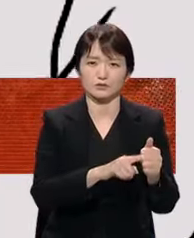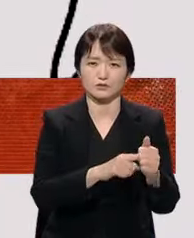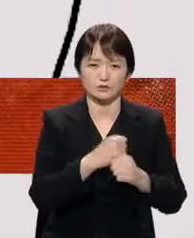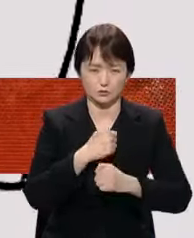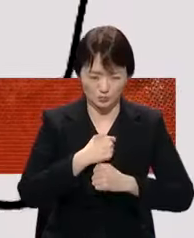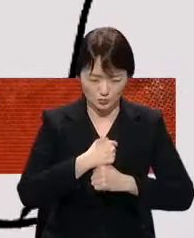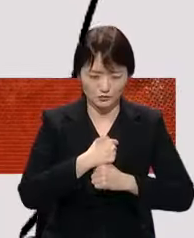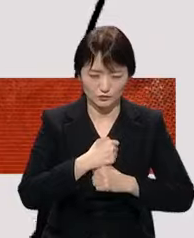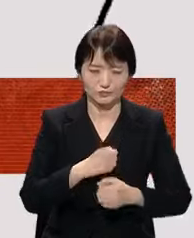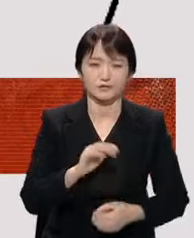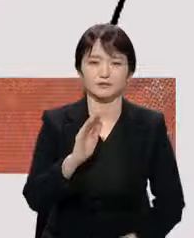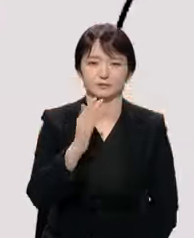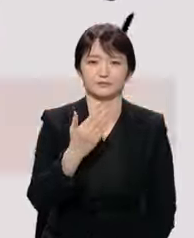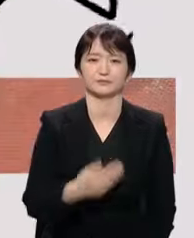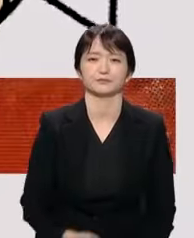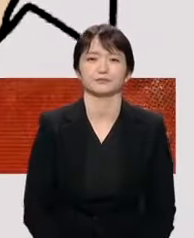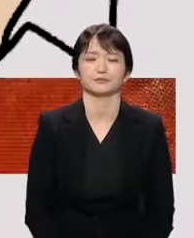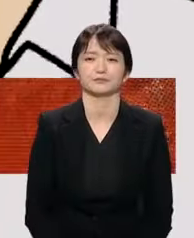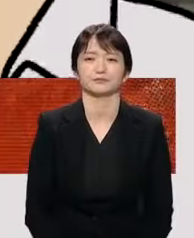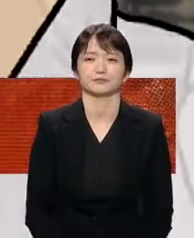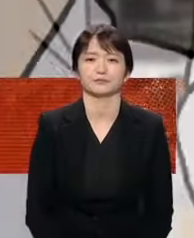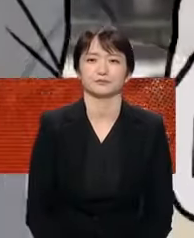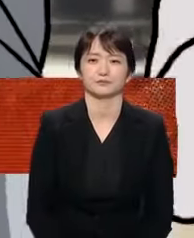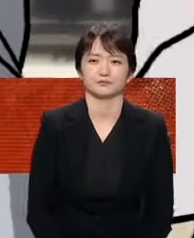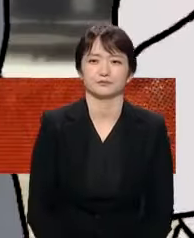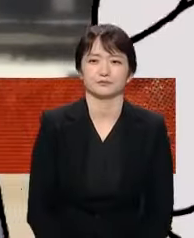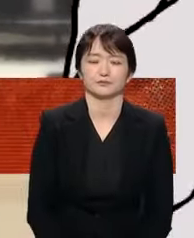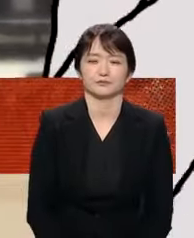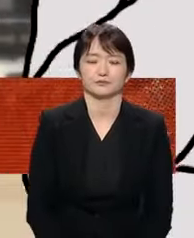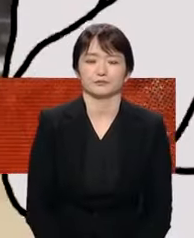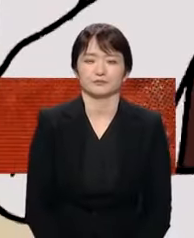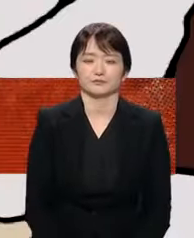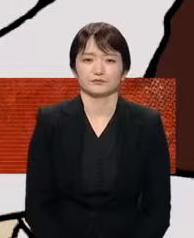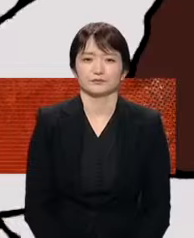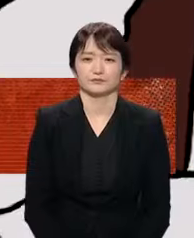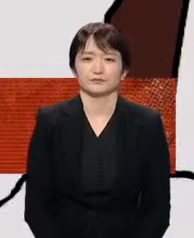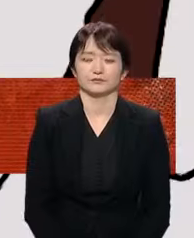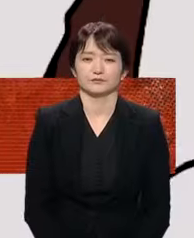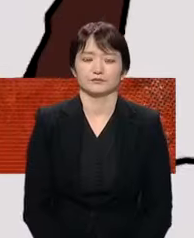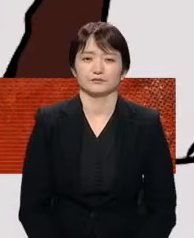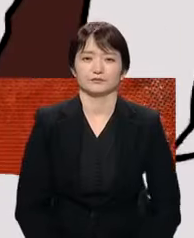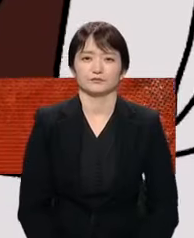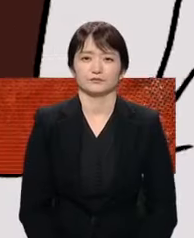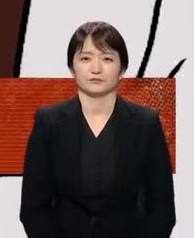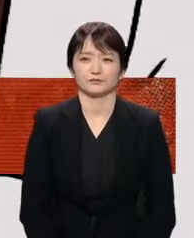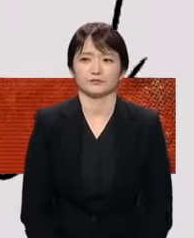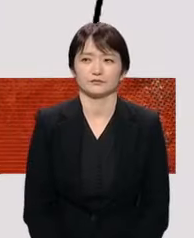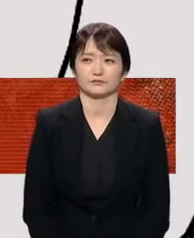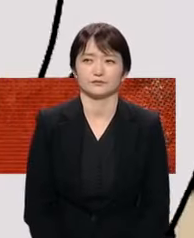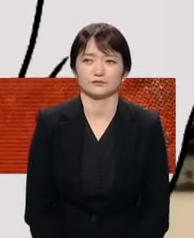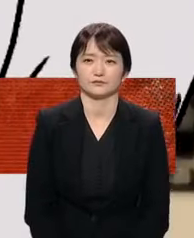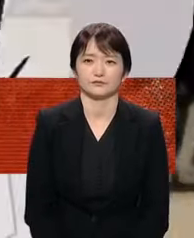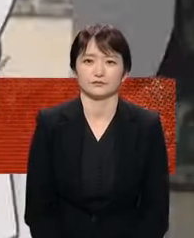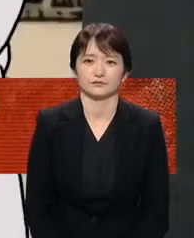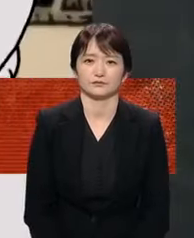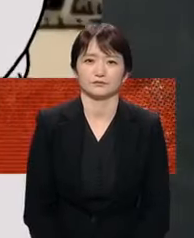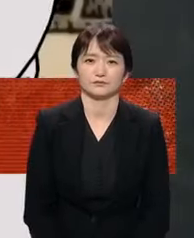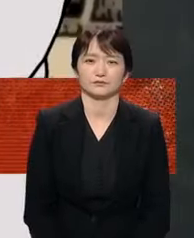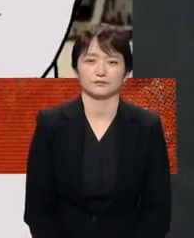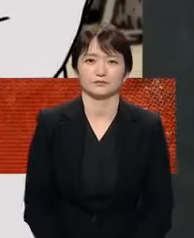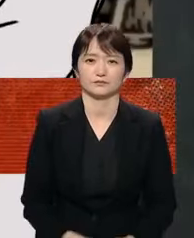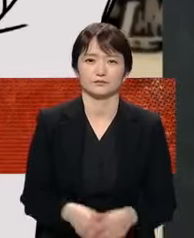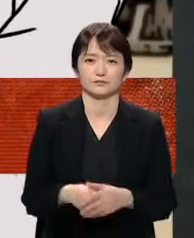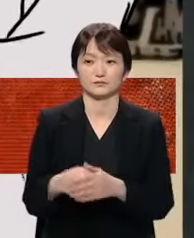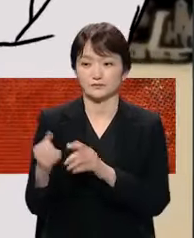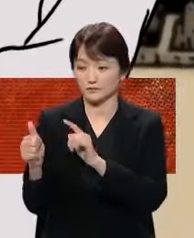되는 그런 상황이라고 하는 거죠. 그래서 이 사실 뭐 이분이 얘기하는 거는 뭐 다른 어떤 그 의미가 아니라 그냥 가장 상식에